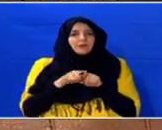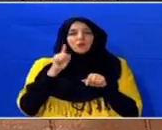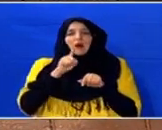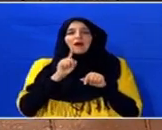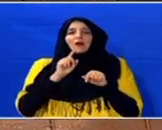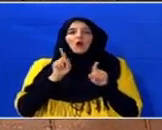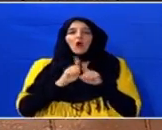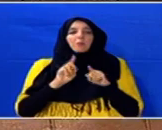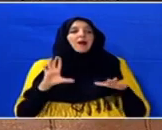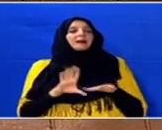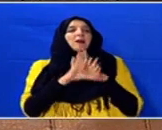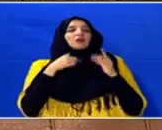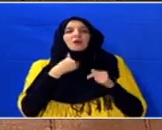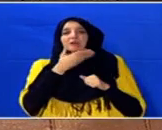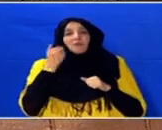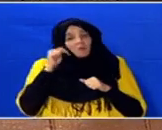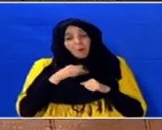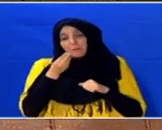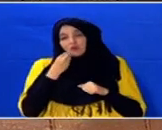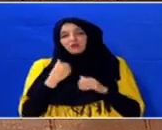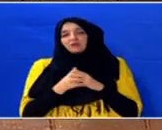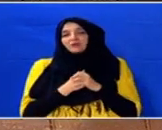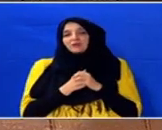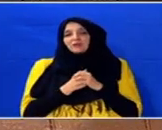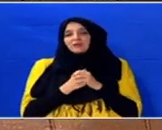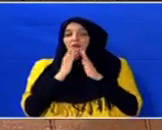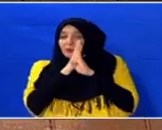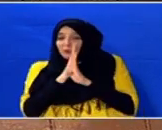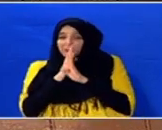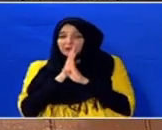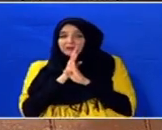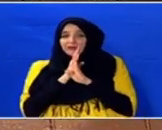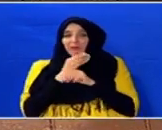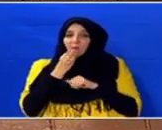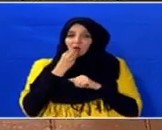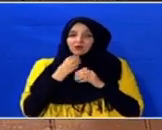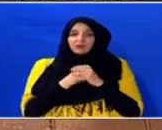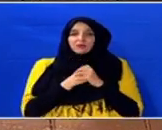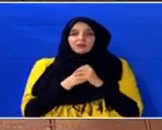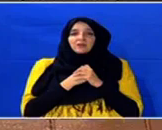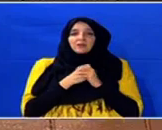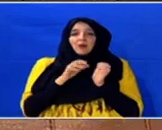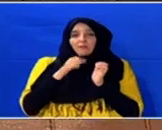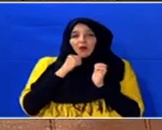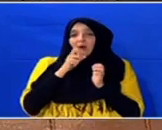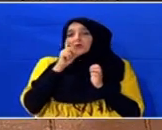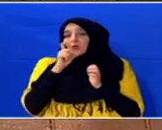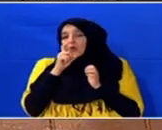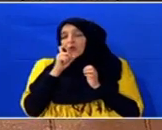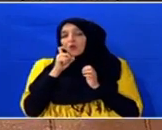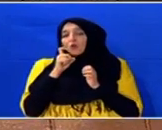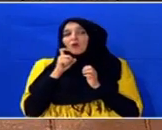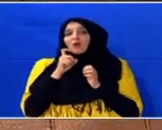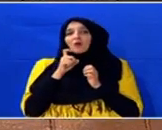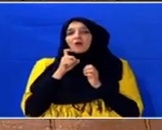بالصيام فعليك بالإفطار، ولو سرا كأن تتناولي شيء من الماء مثلا